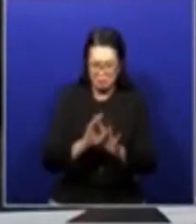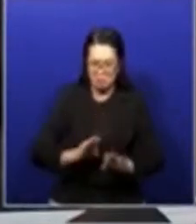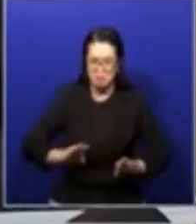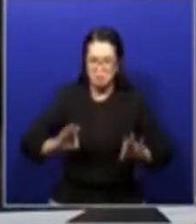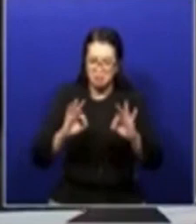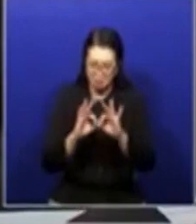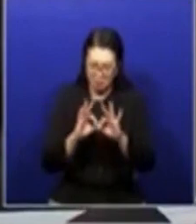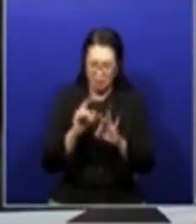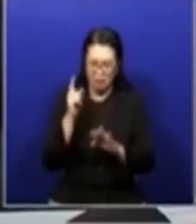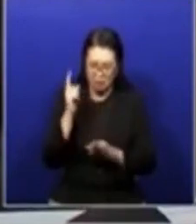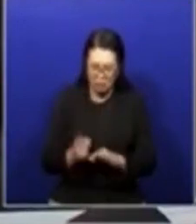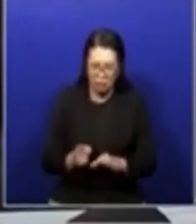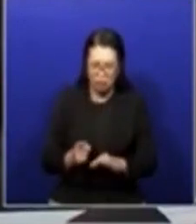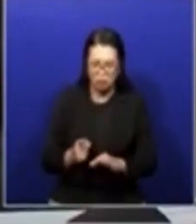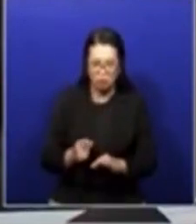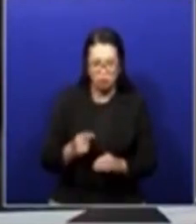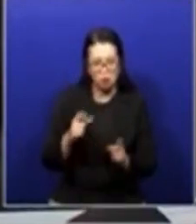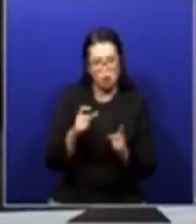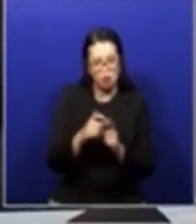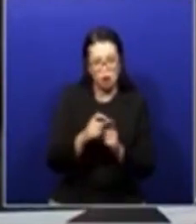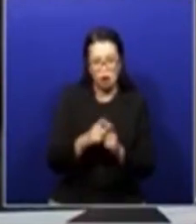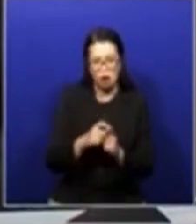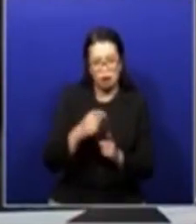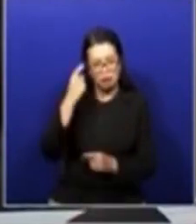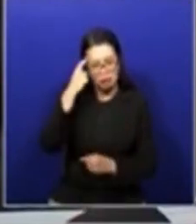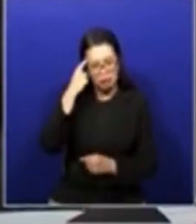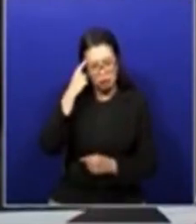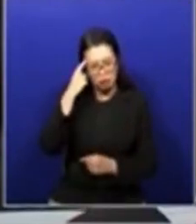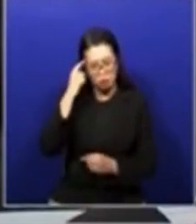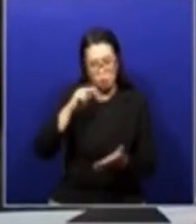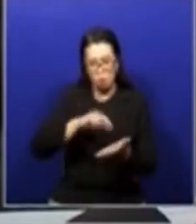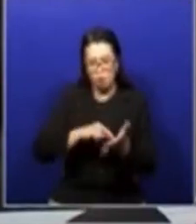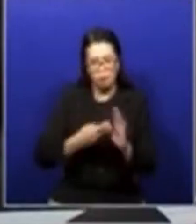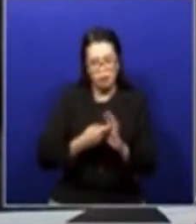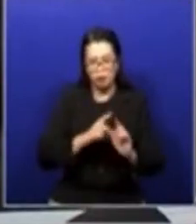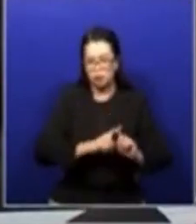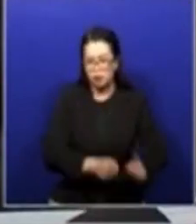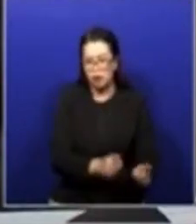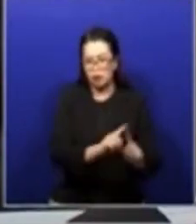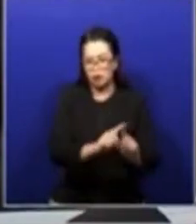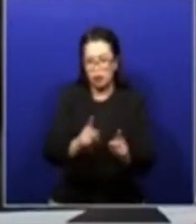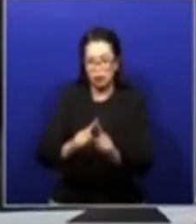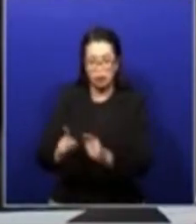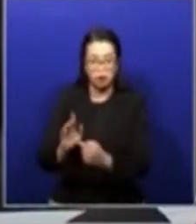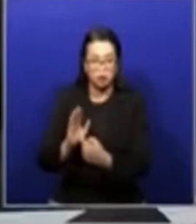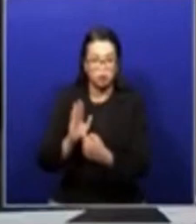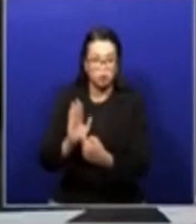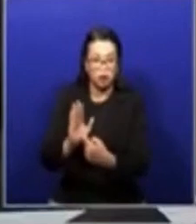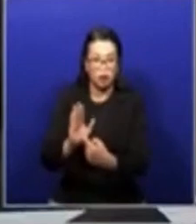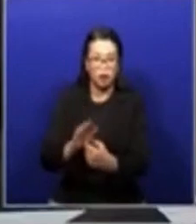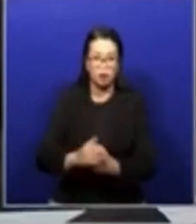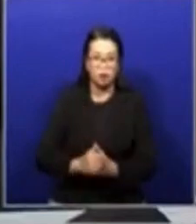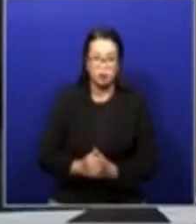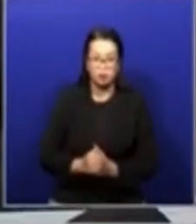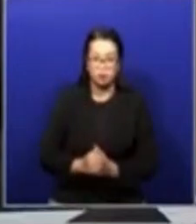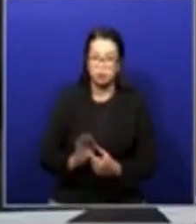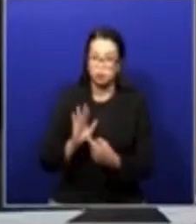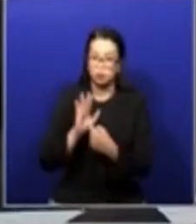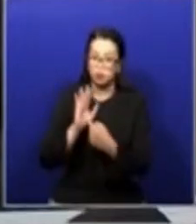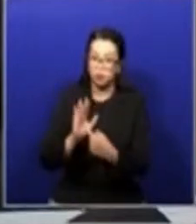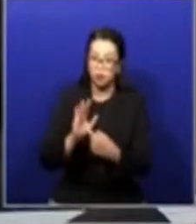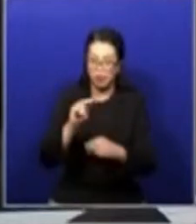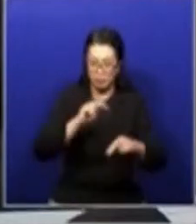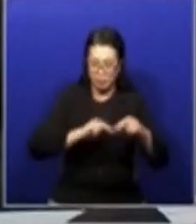ของเรานั้นอาจจะตีความแตกต่างกันค่ะตัวอย่างเช่นในการพิจารณานะค